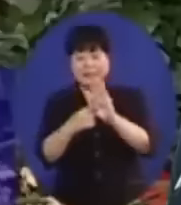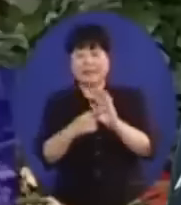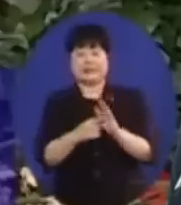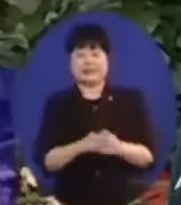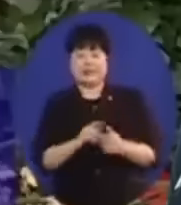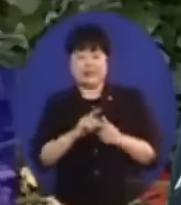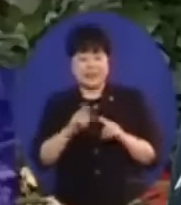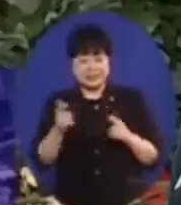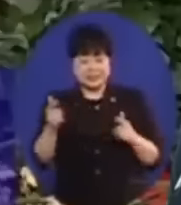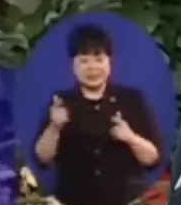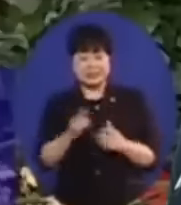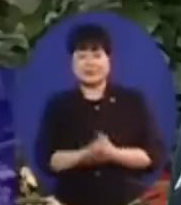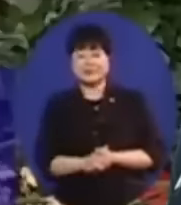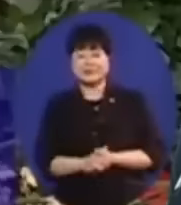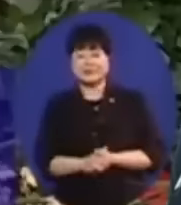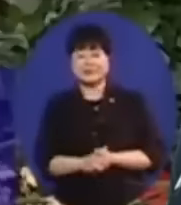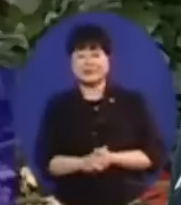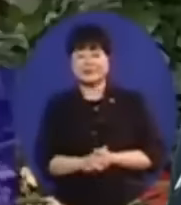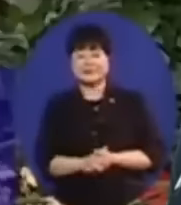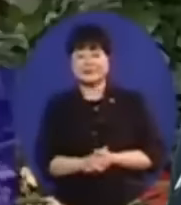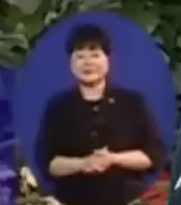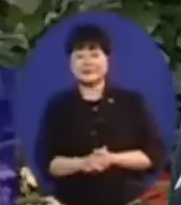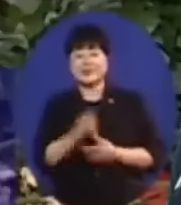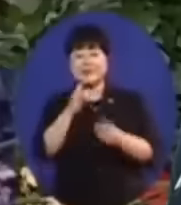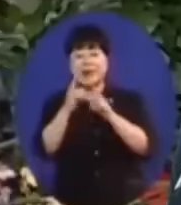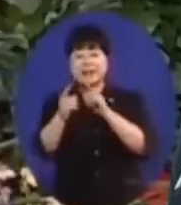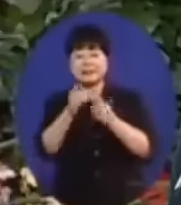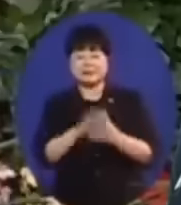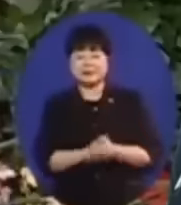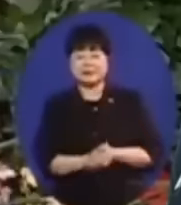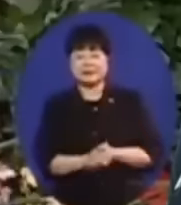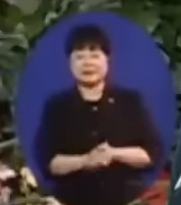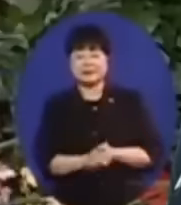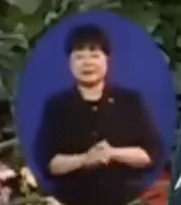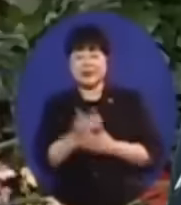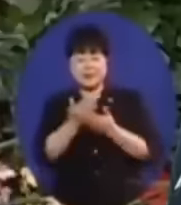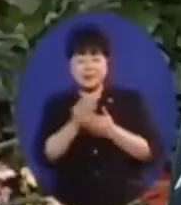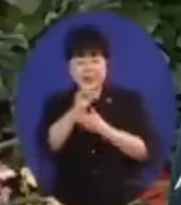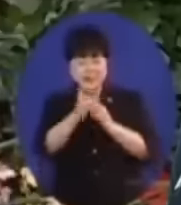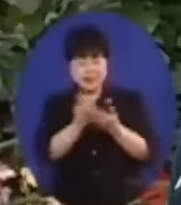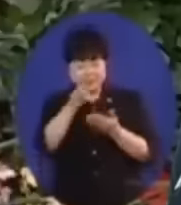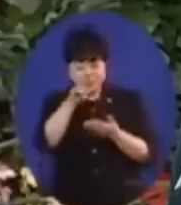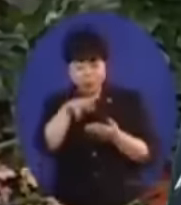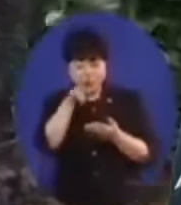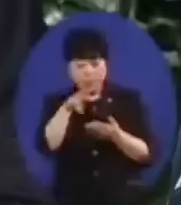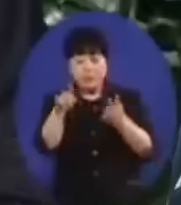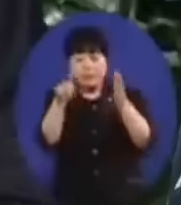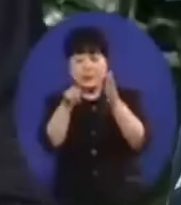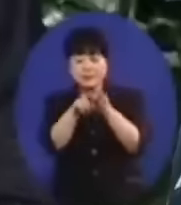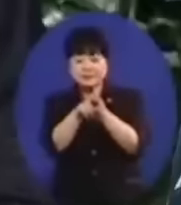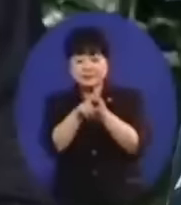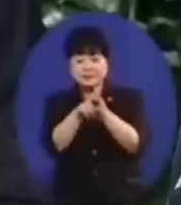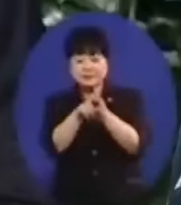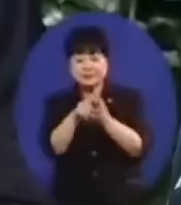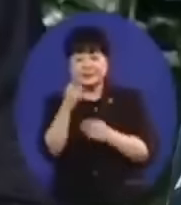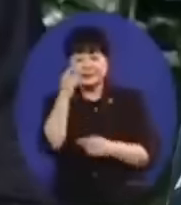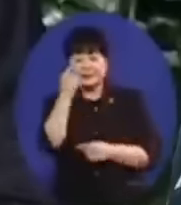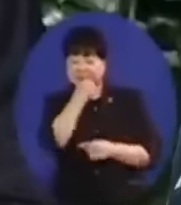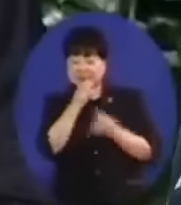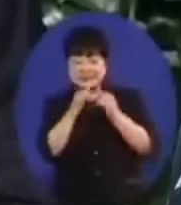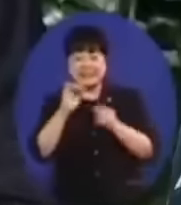것으로 말미암아 된 것이 아니니라. 이 말씀은 성경이 내린 믿음의